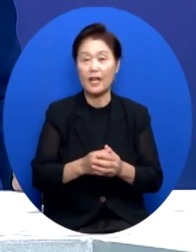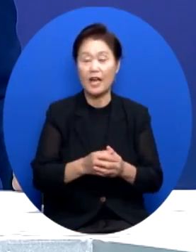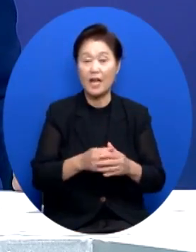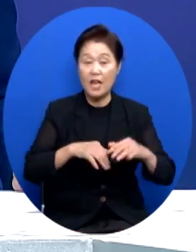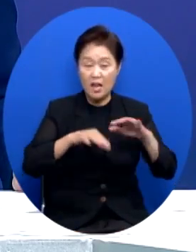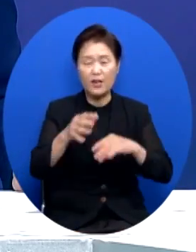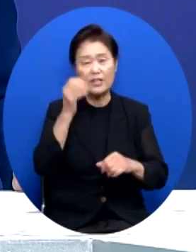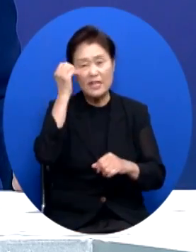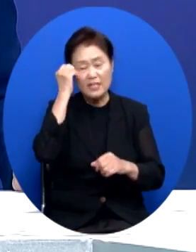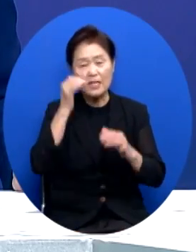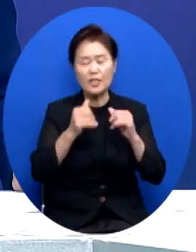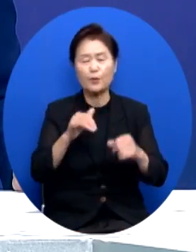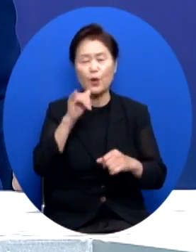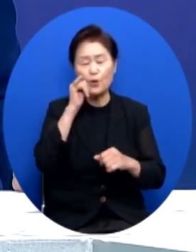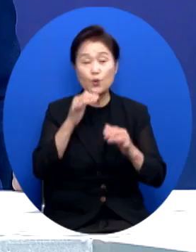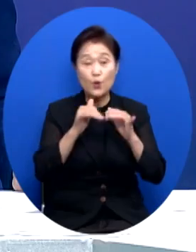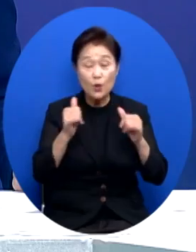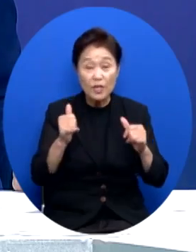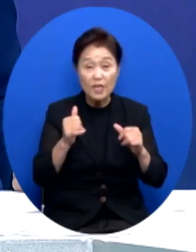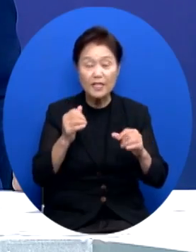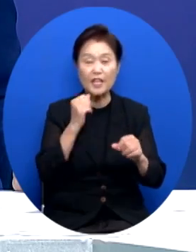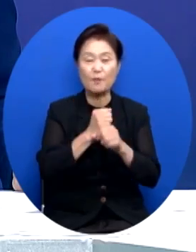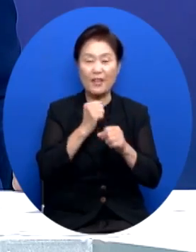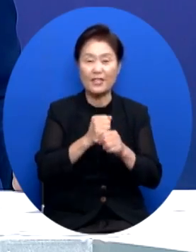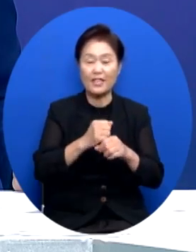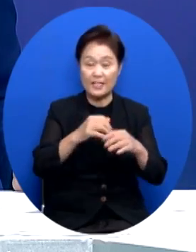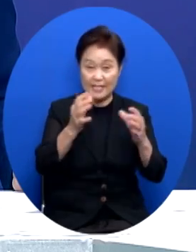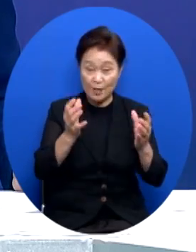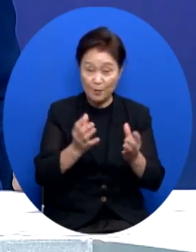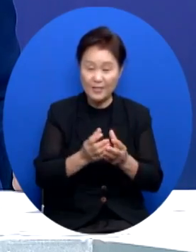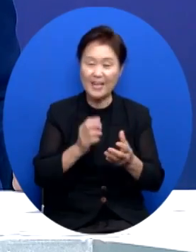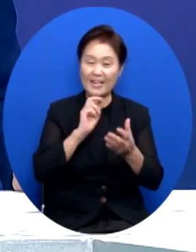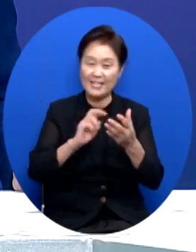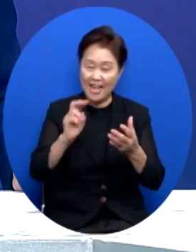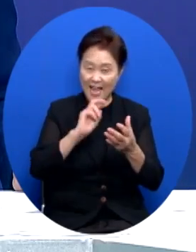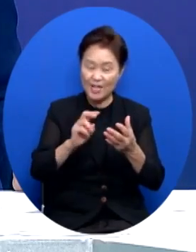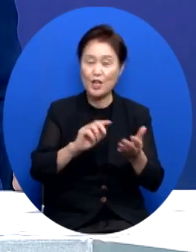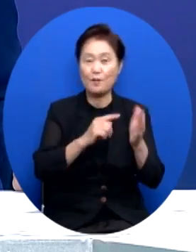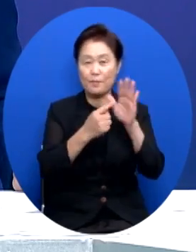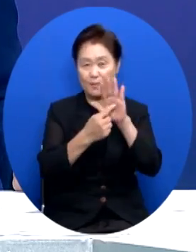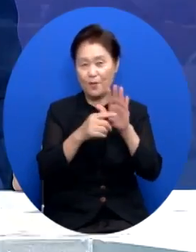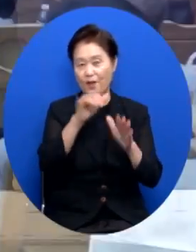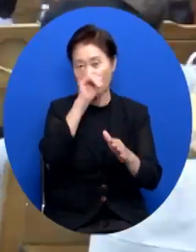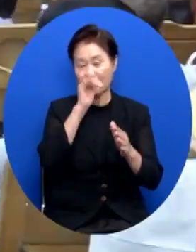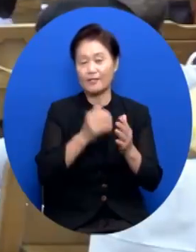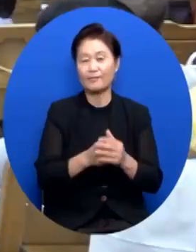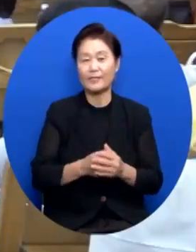노숙인과 중독인으로 구성된 합창단 미드바르 콰이어가 합창 발표회를 열었습니다.